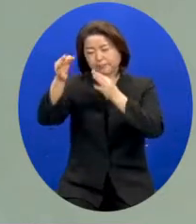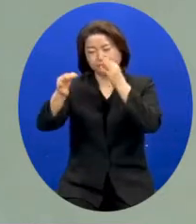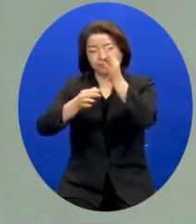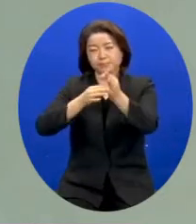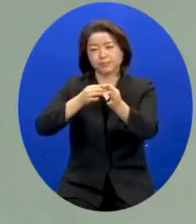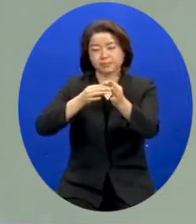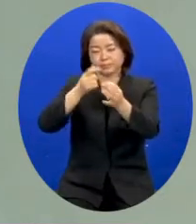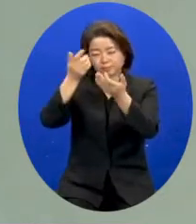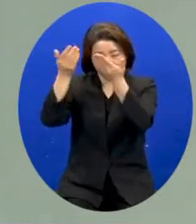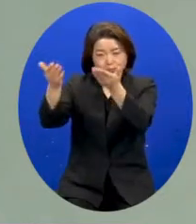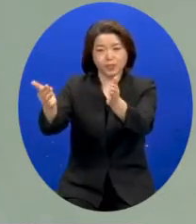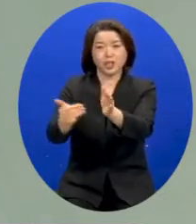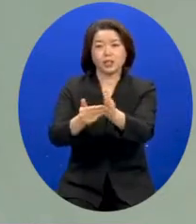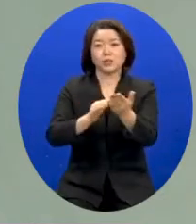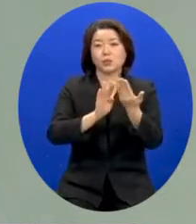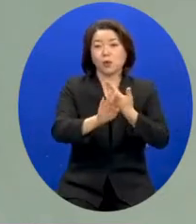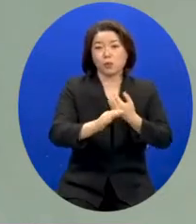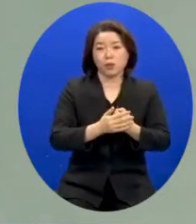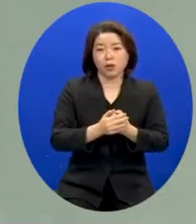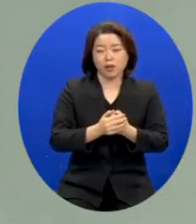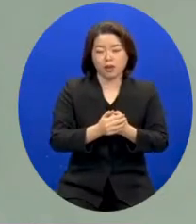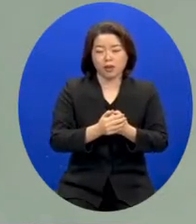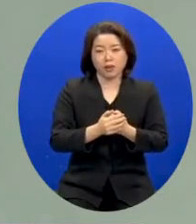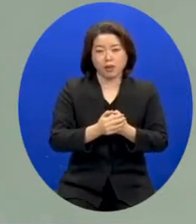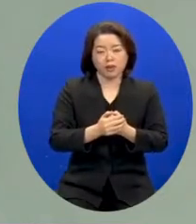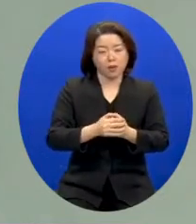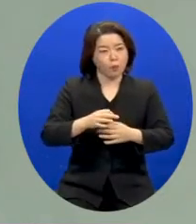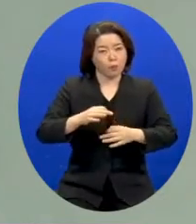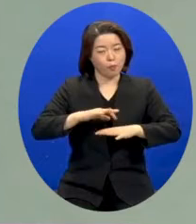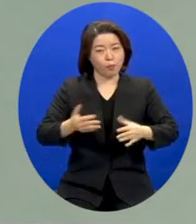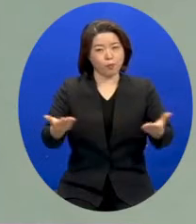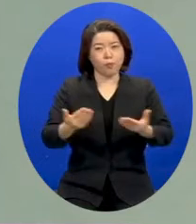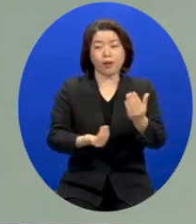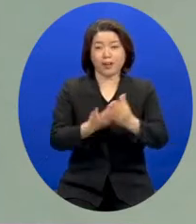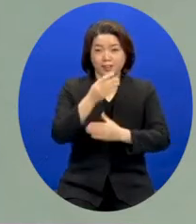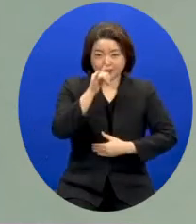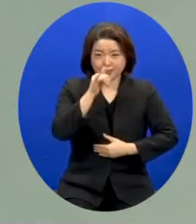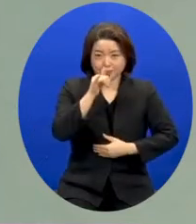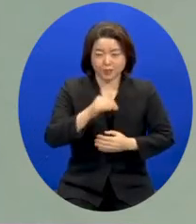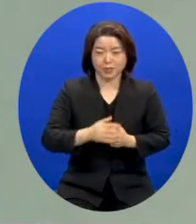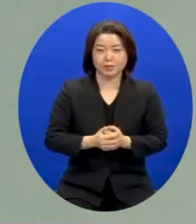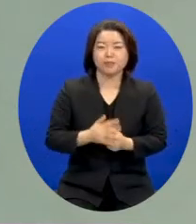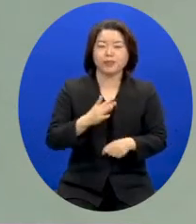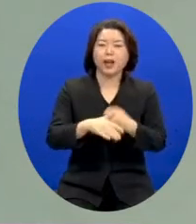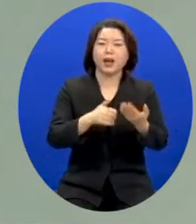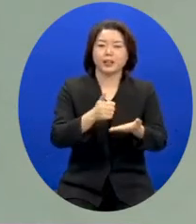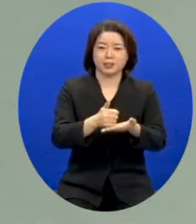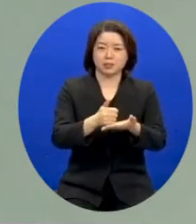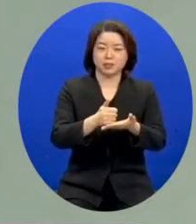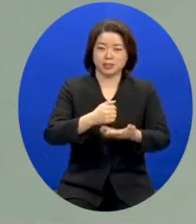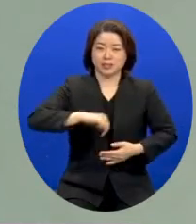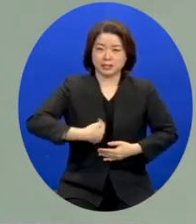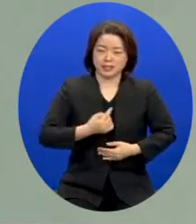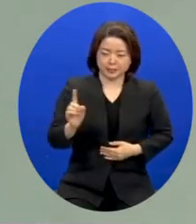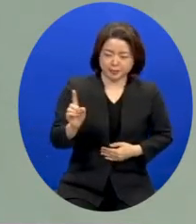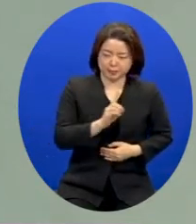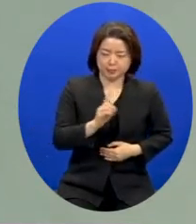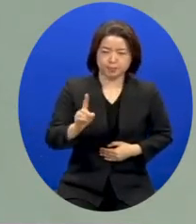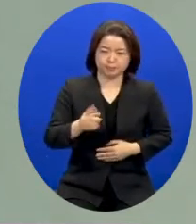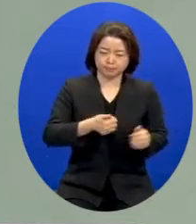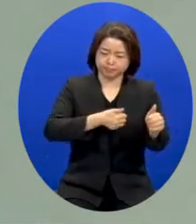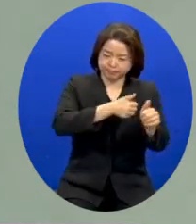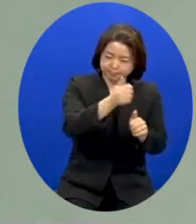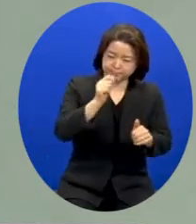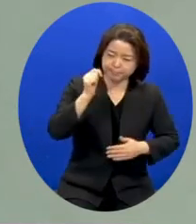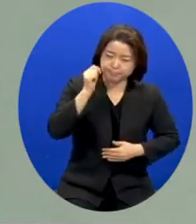드린 이후에 정말 놀라운 일이 일어나기 시작하더라는 겁니다. 하나님께서 자기가 도무지